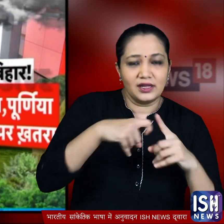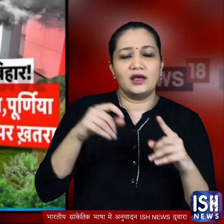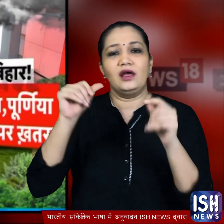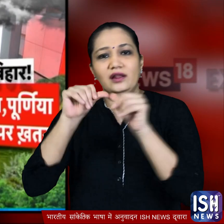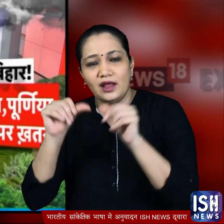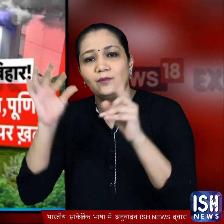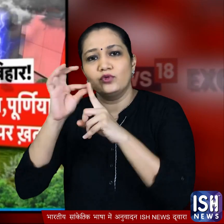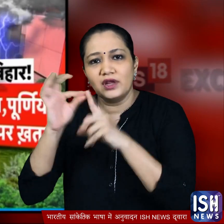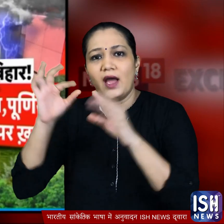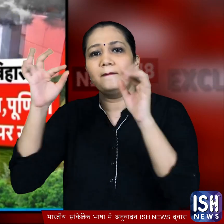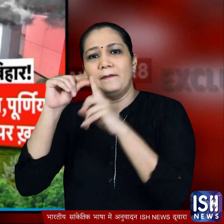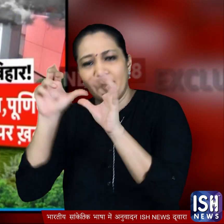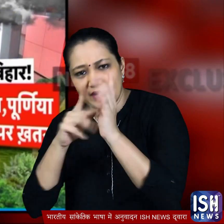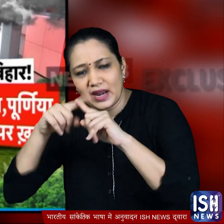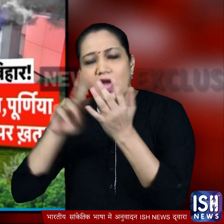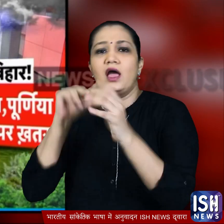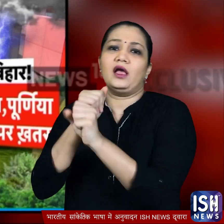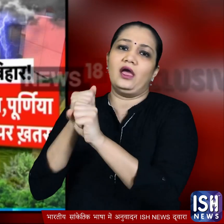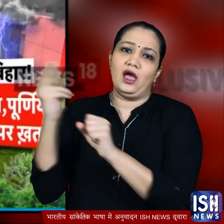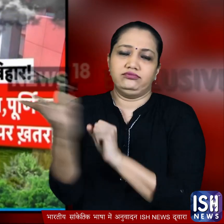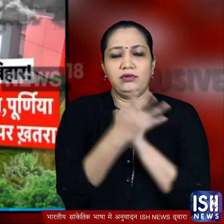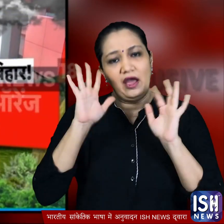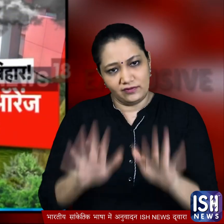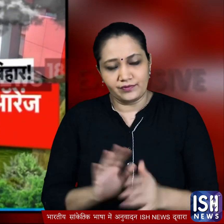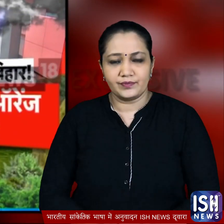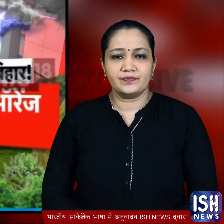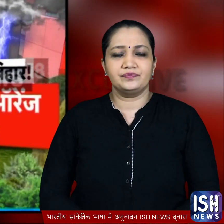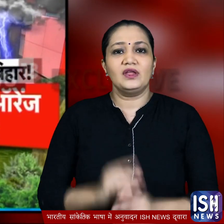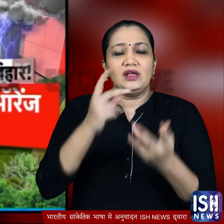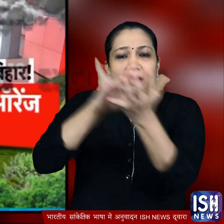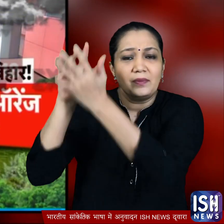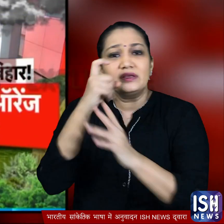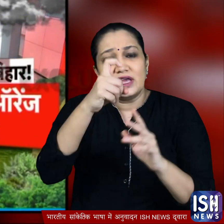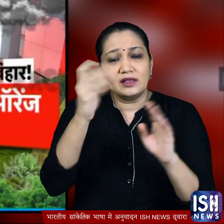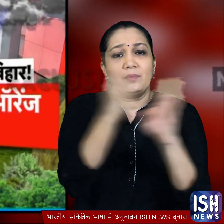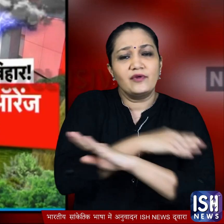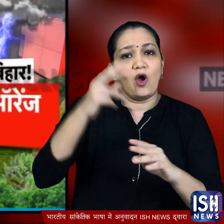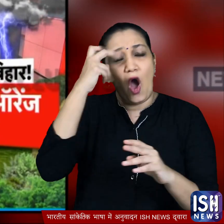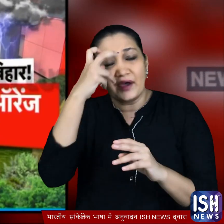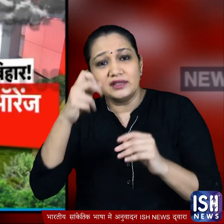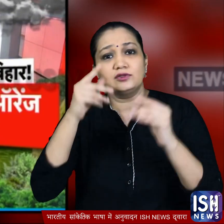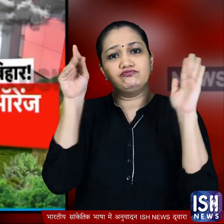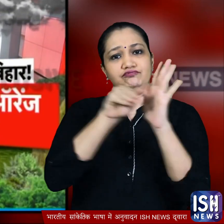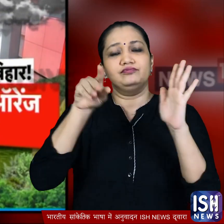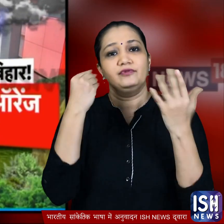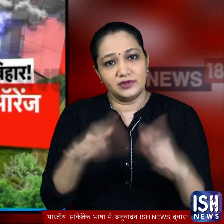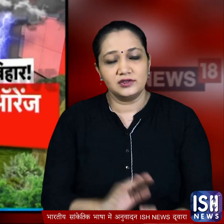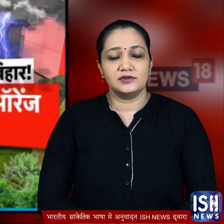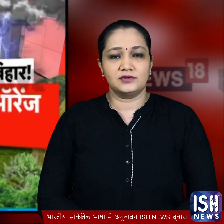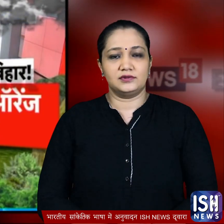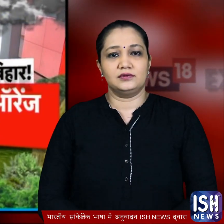कटिहार, अररिया, पूर्णिया, पटना और गया जैसे जिले शामिल हैं। राज्य के 7 जिलों में तो पहले से ही ऑरेंज अलर्ट जारी किया जा